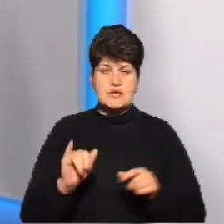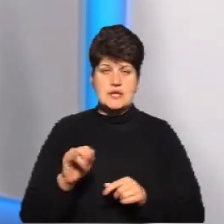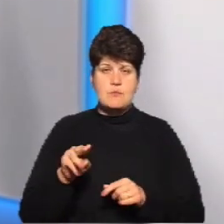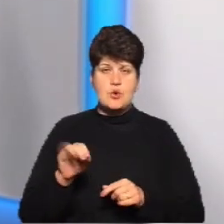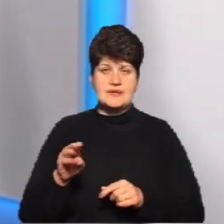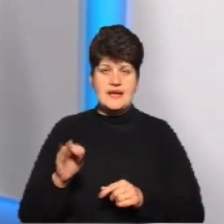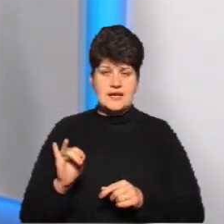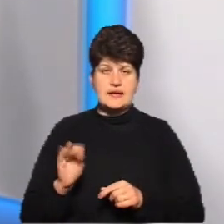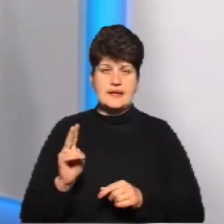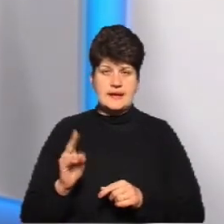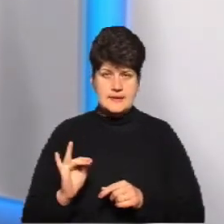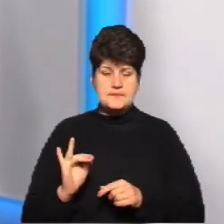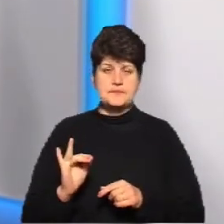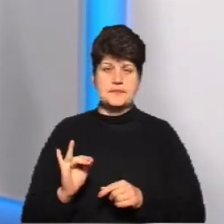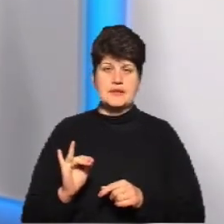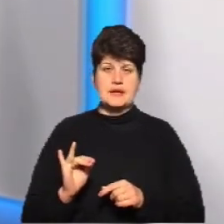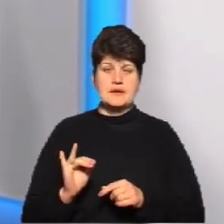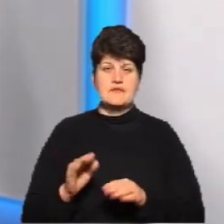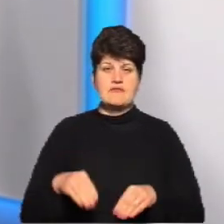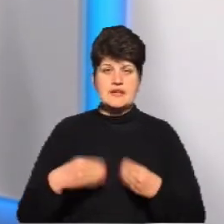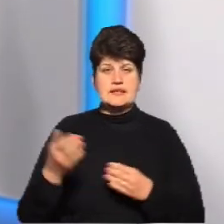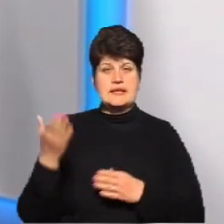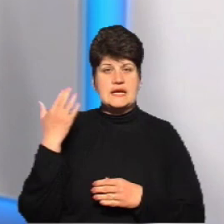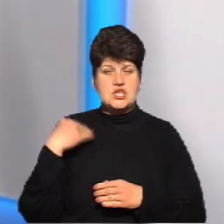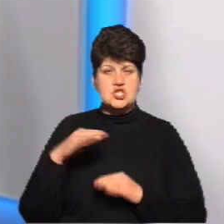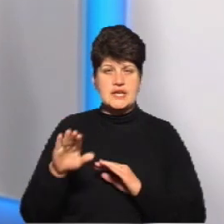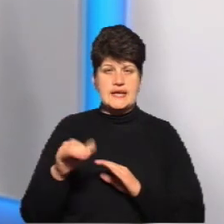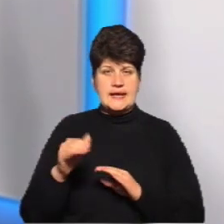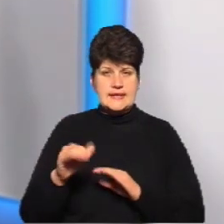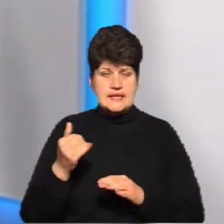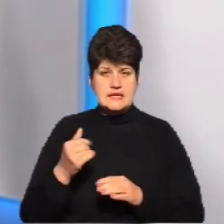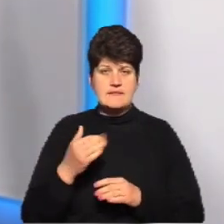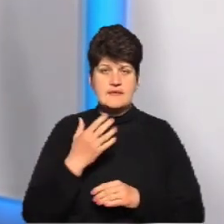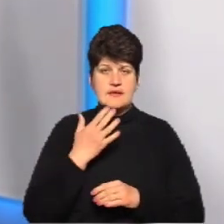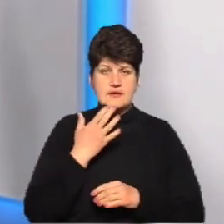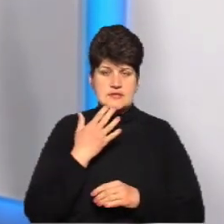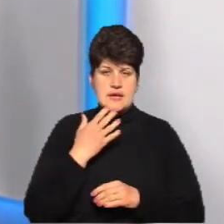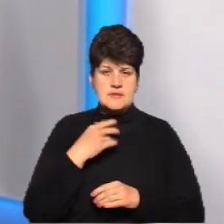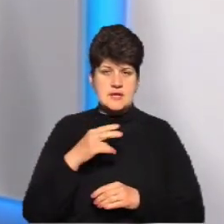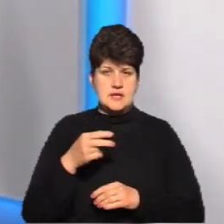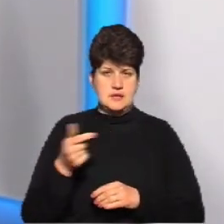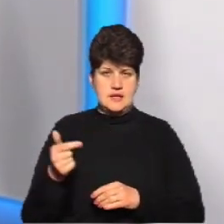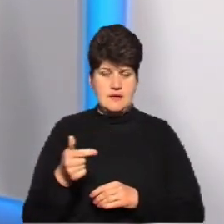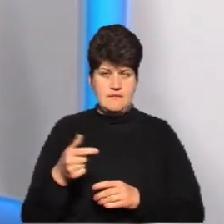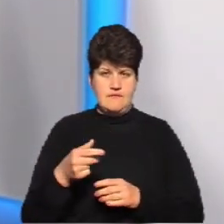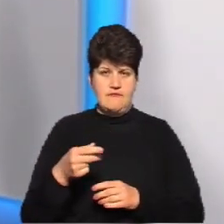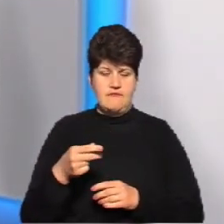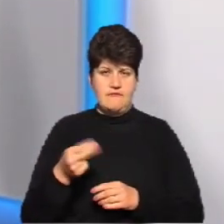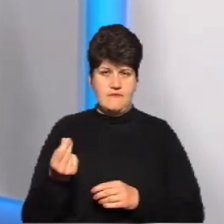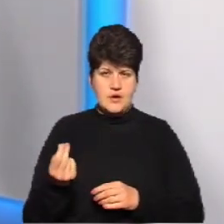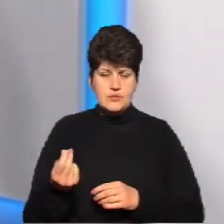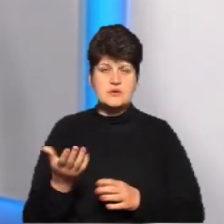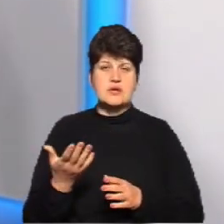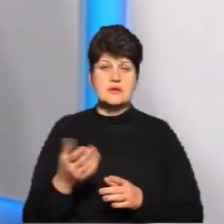щодо виданих раніше кредитів в іноземній валюті унормовується, налагоджується.